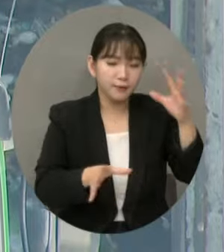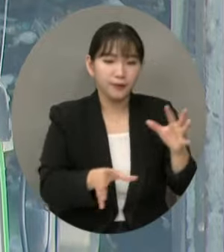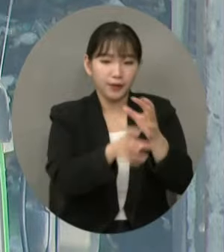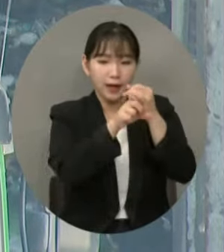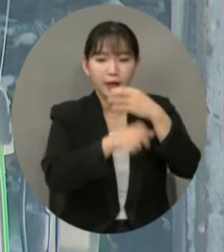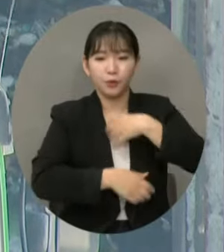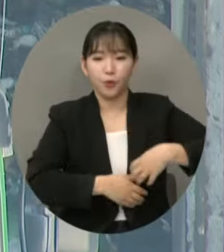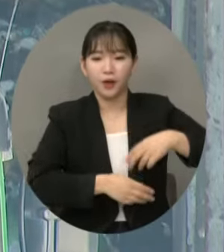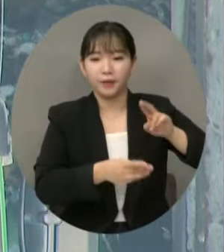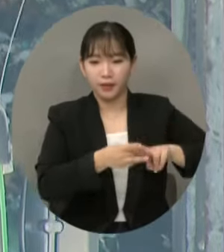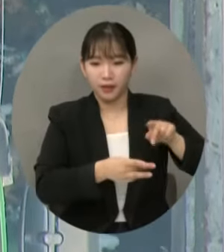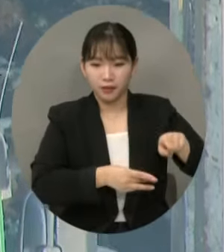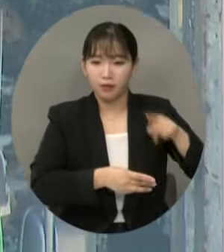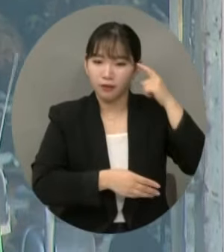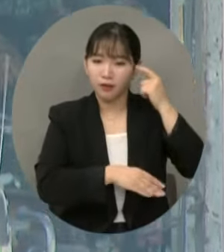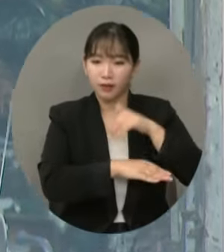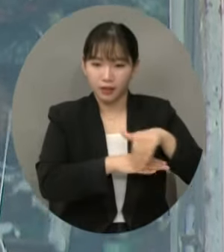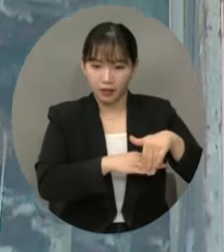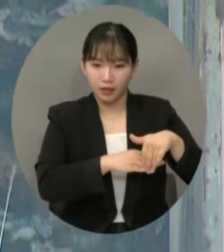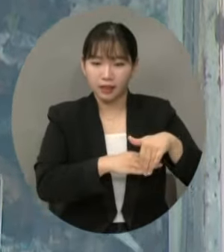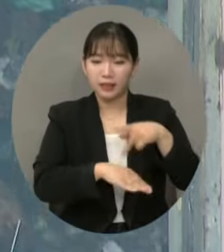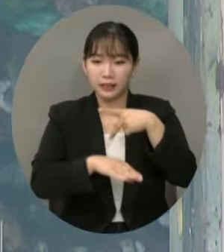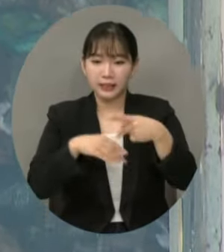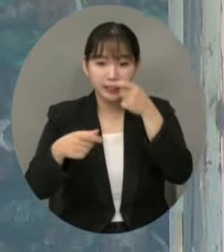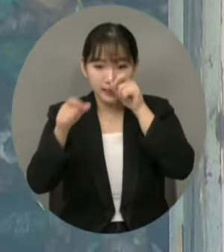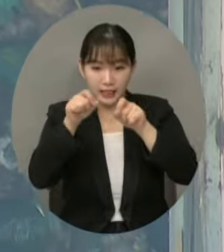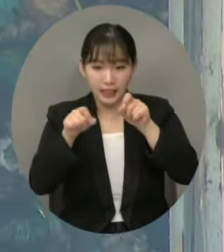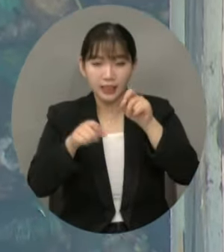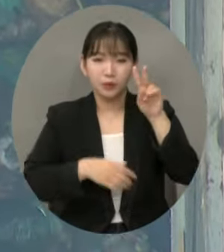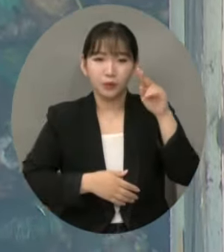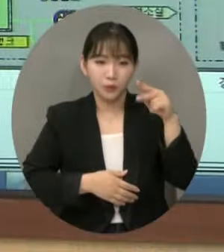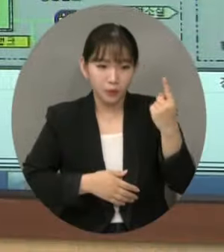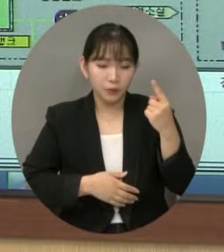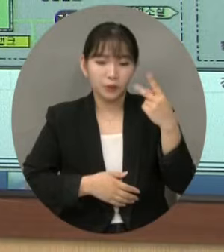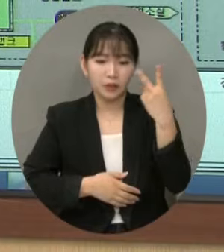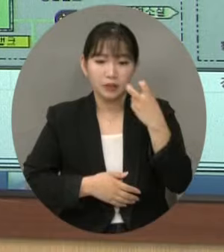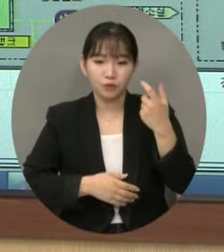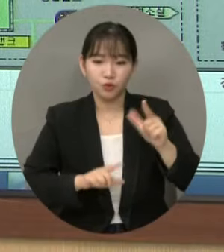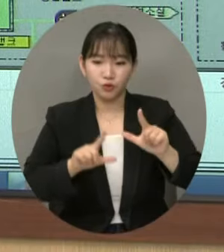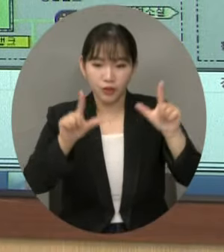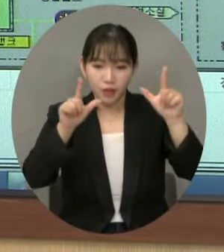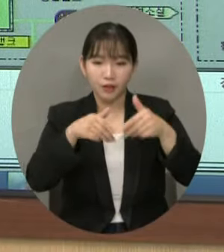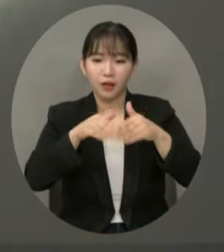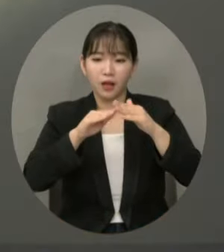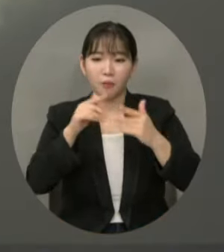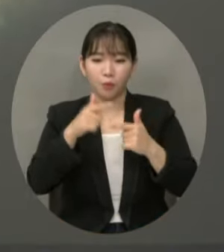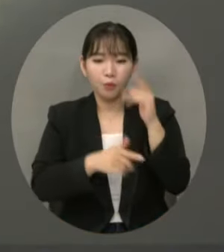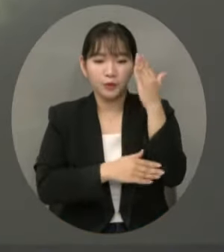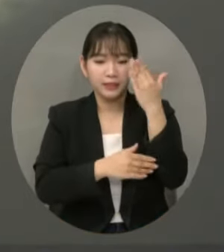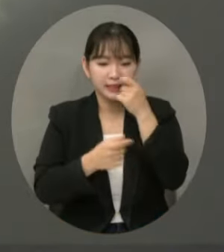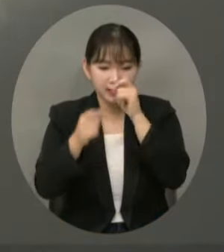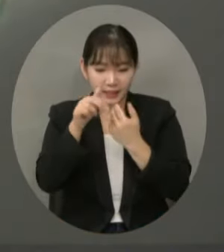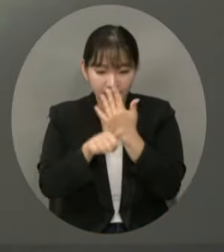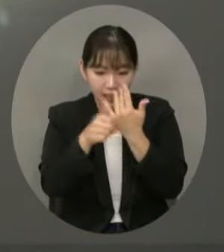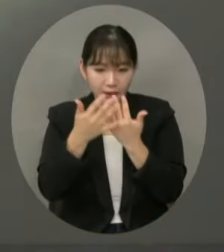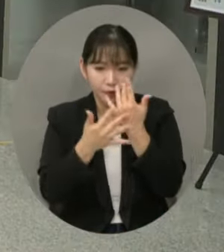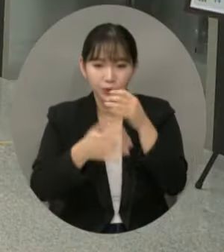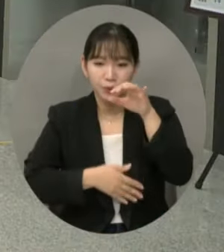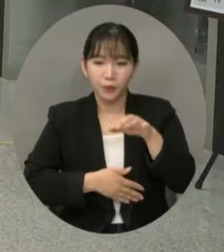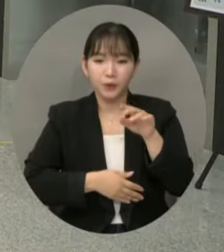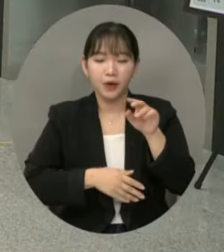행정복지종합센터로서. 또한 신안군의 쓰레기도 오는 26년 준공되는 목포시 소각시설에서 매일 20톤씩